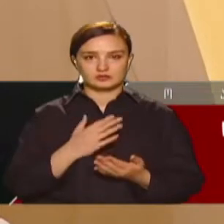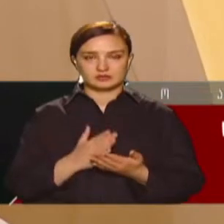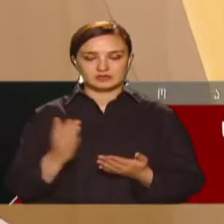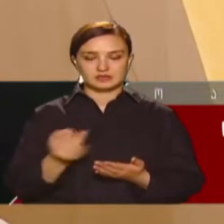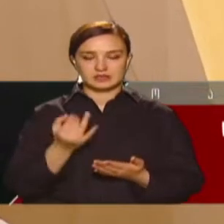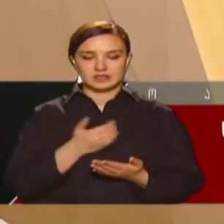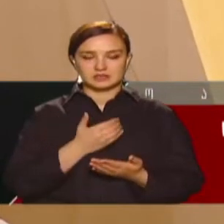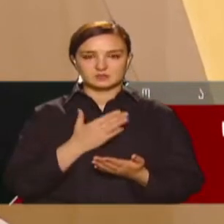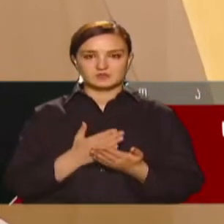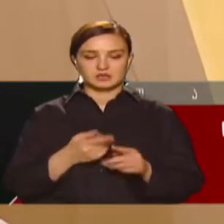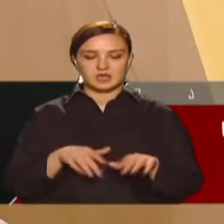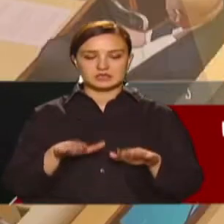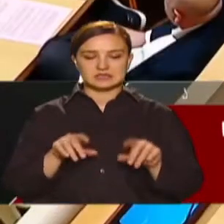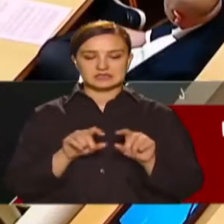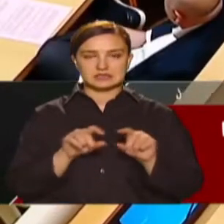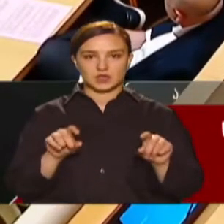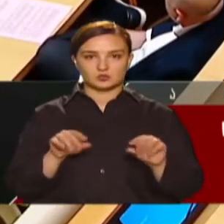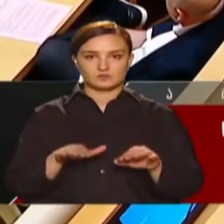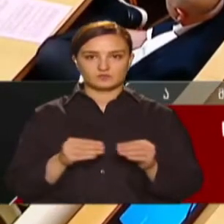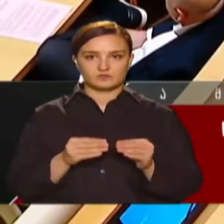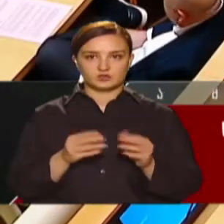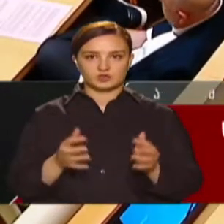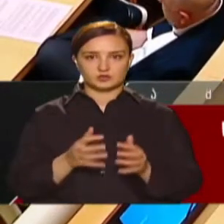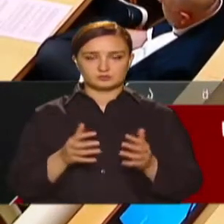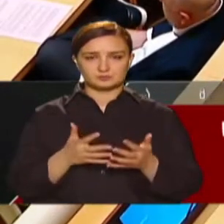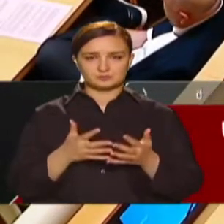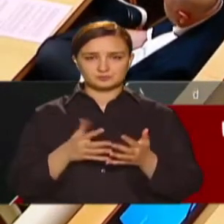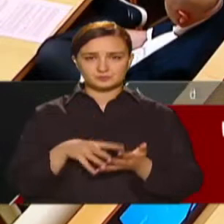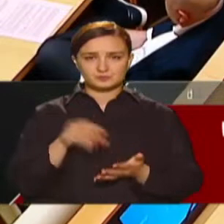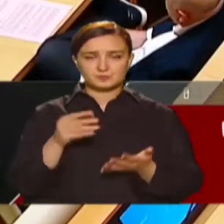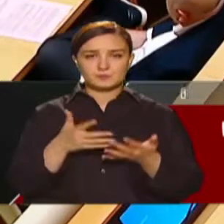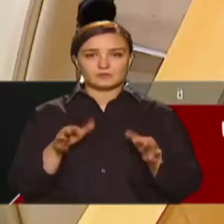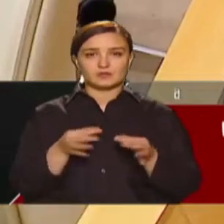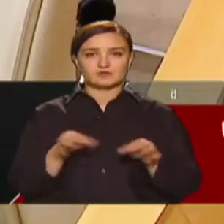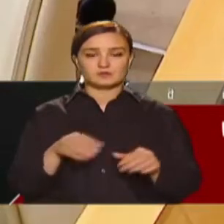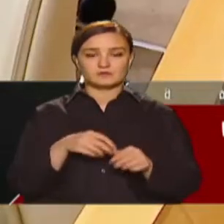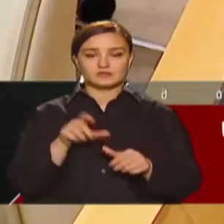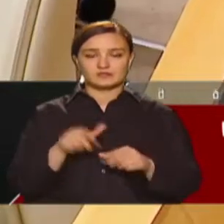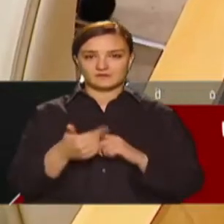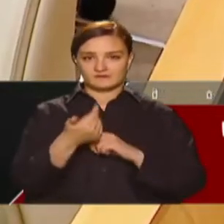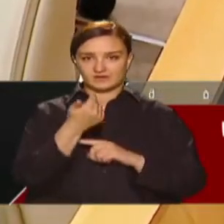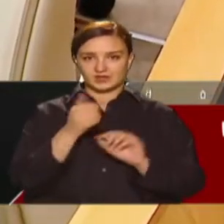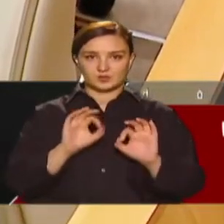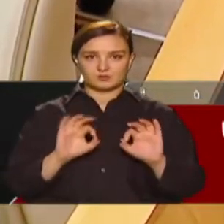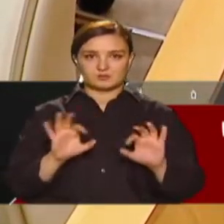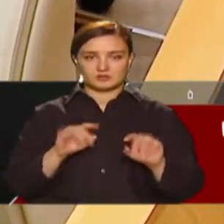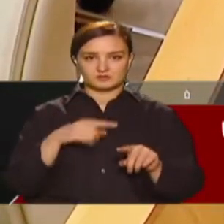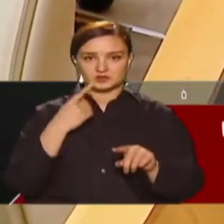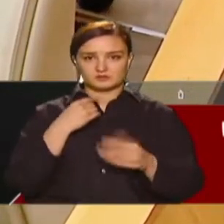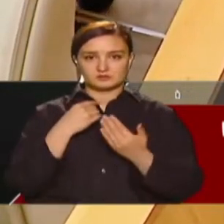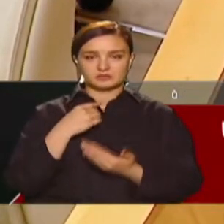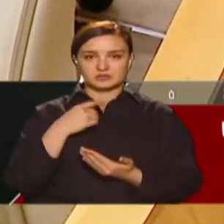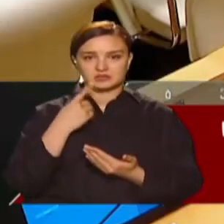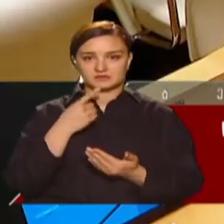დაინტერესებულია არსებული სტატუს-კვოს შენარჩუნებით. Ამის შესახებ Kirchi meti თავისუფლების ლიდერმა ვიდეო მიმართვაში ისაუბრა. Მისი